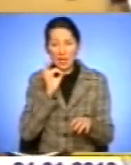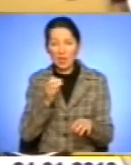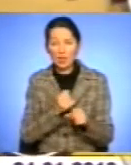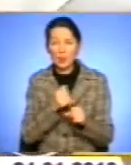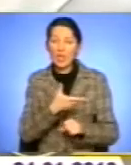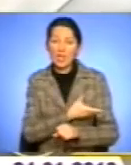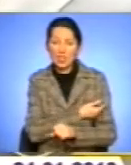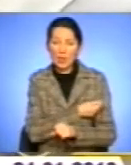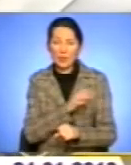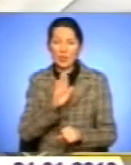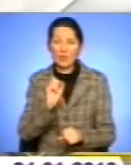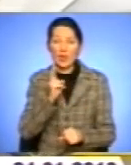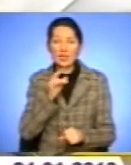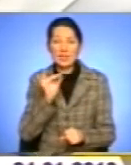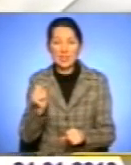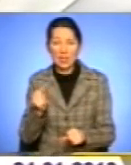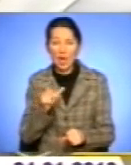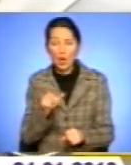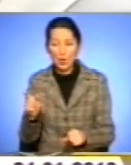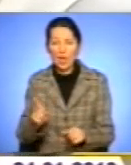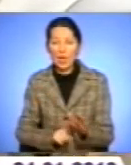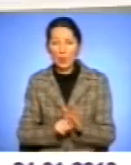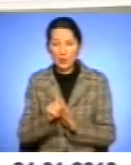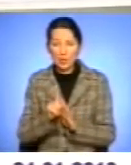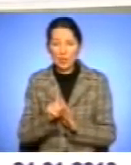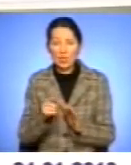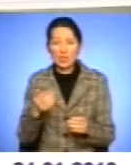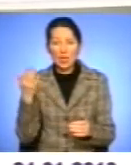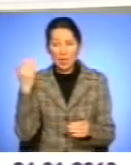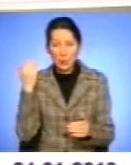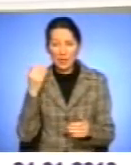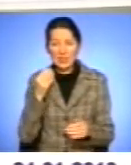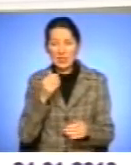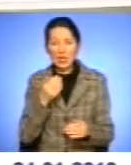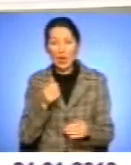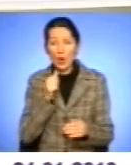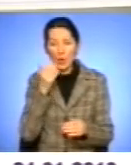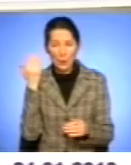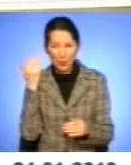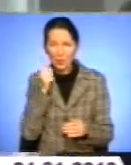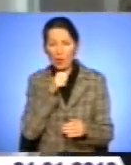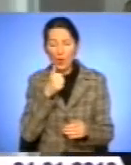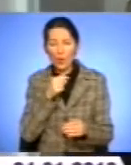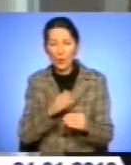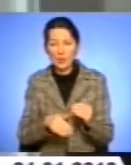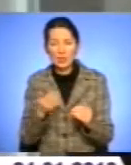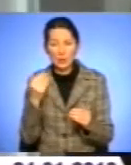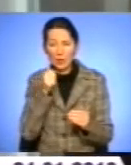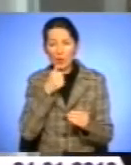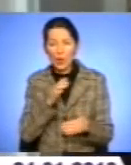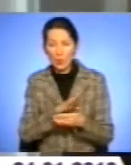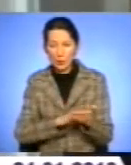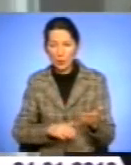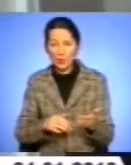і за третій тиждень ріст на 36% в порівнянні з другим. Щоб вберегтися від вірусних